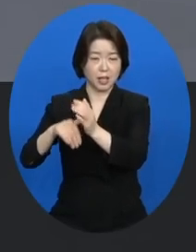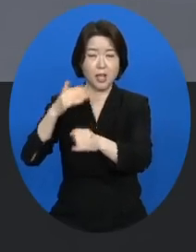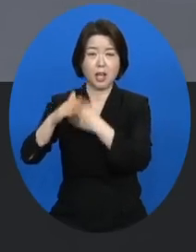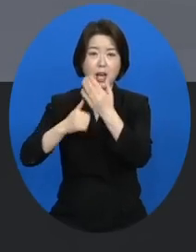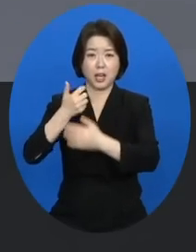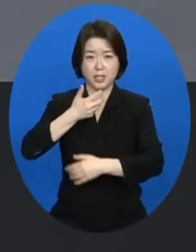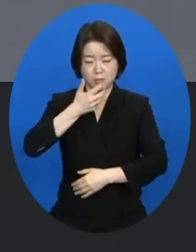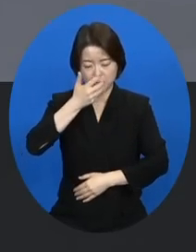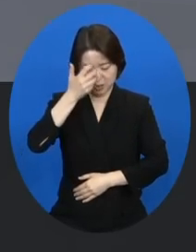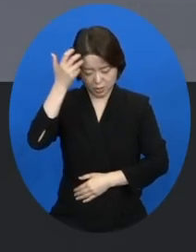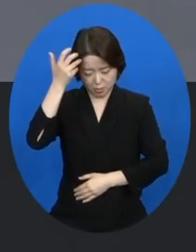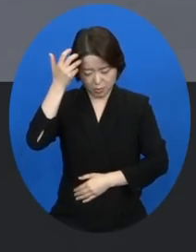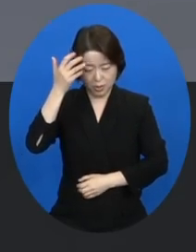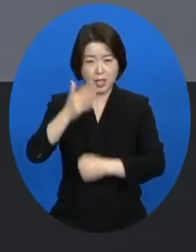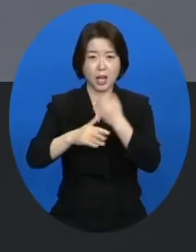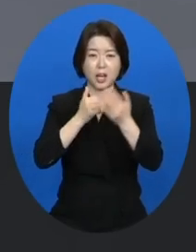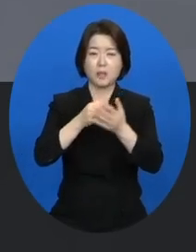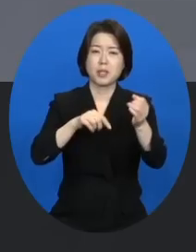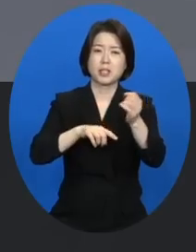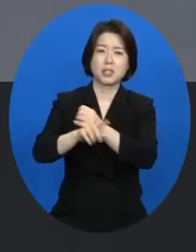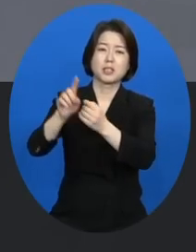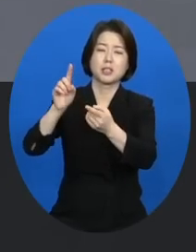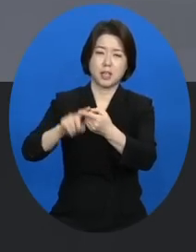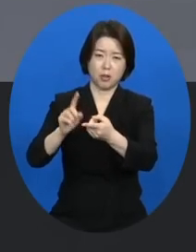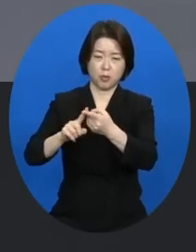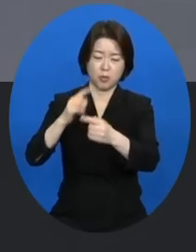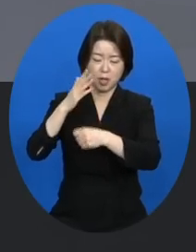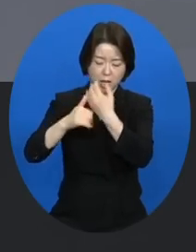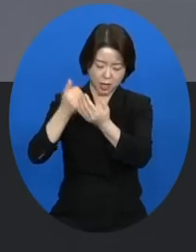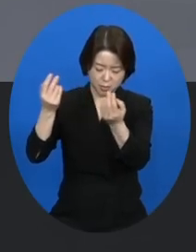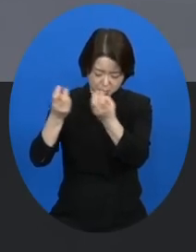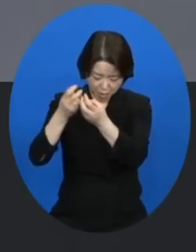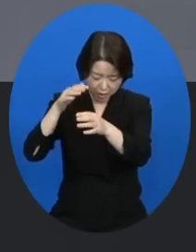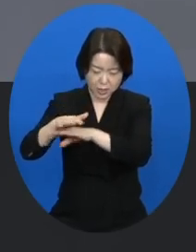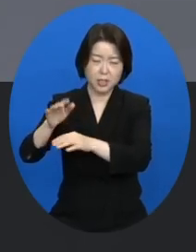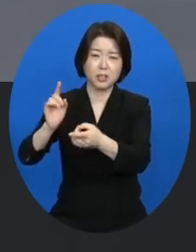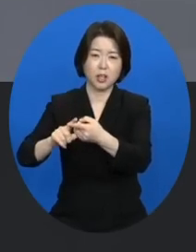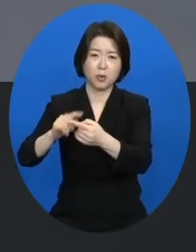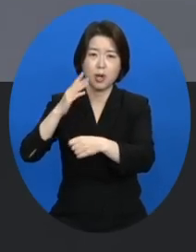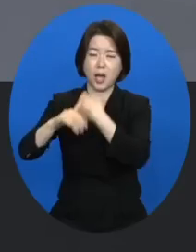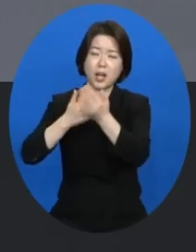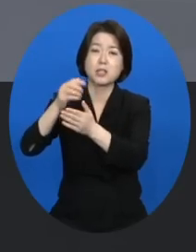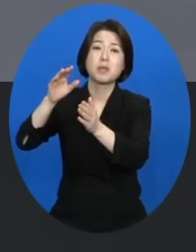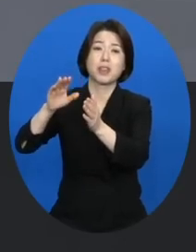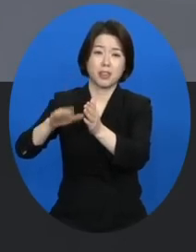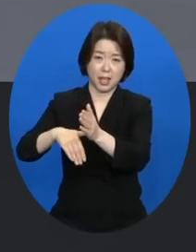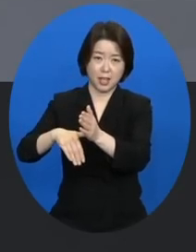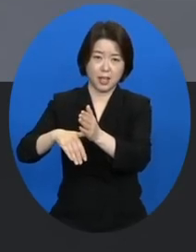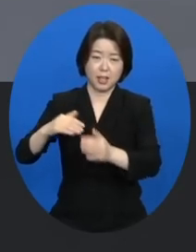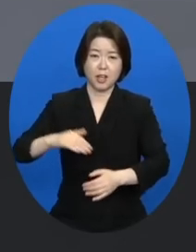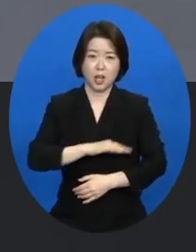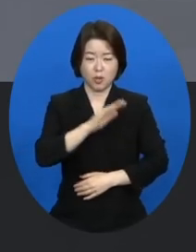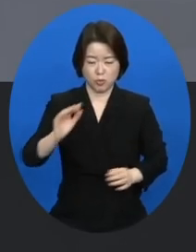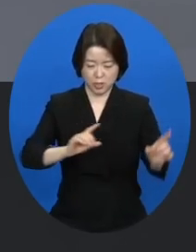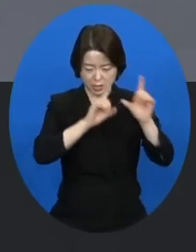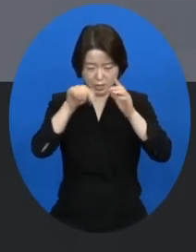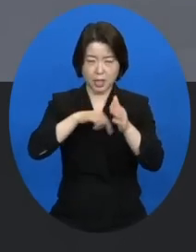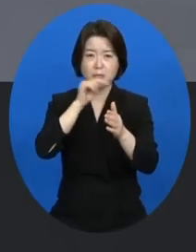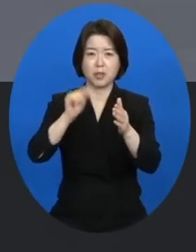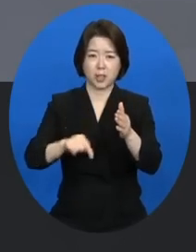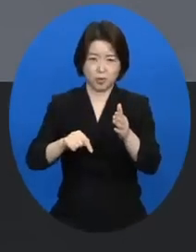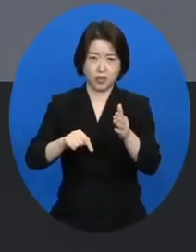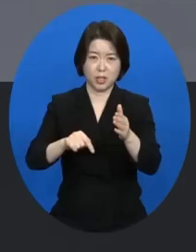꿈을 하나님의 뜻대로, 하나님의 방식대로, 하나님의 때에 우리 삶 가운데